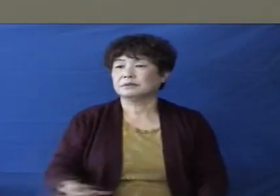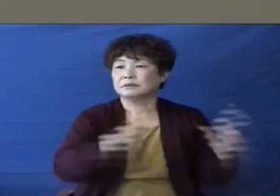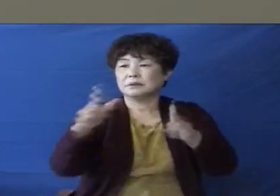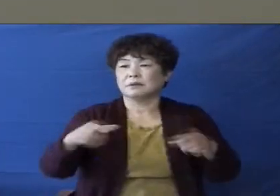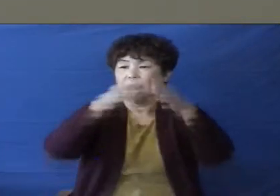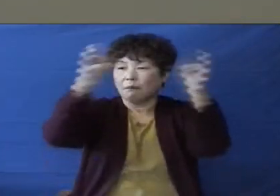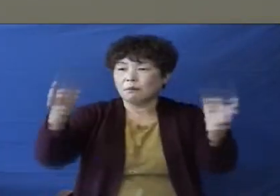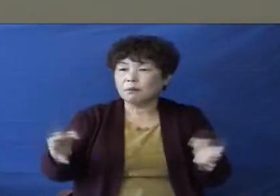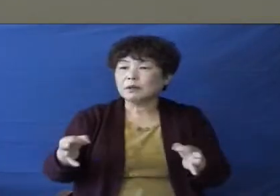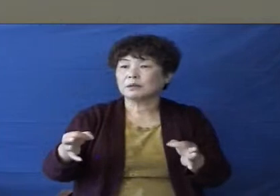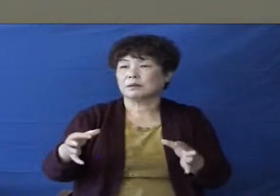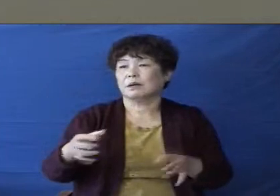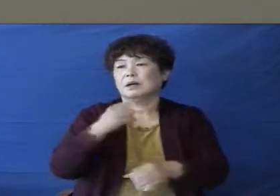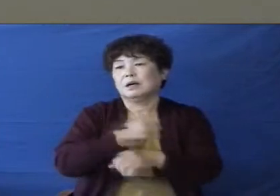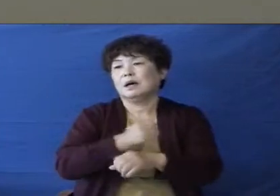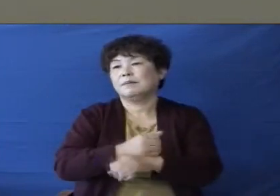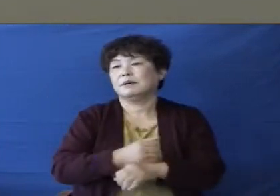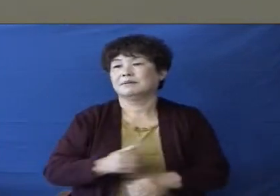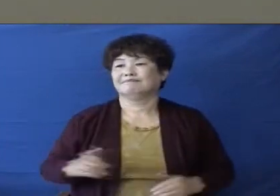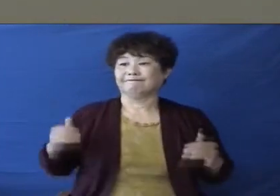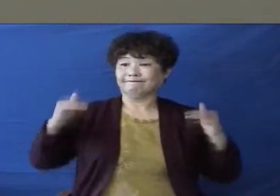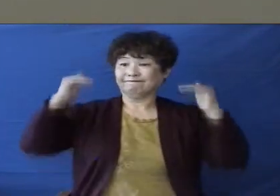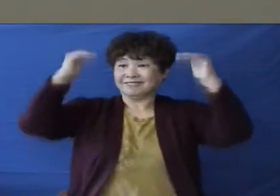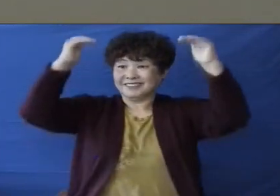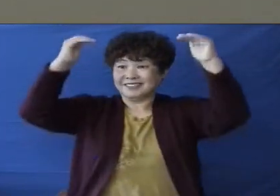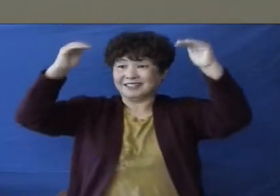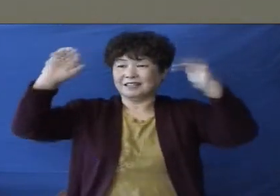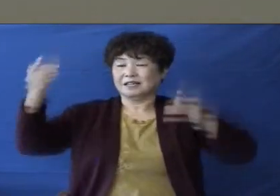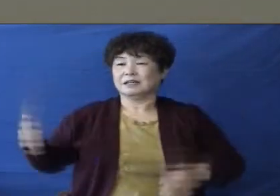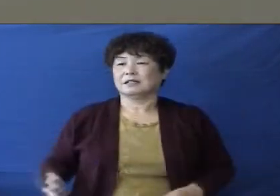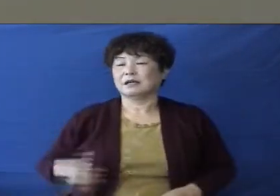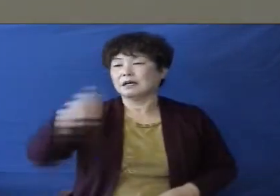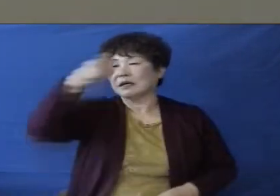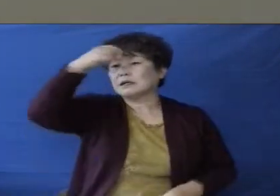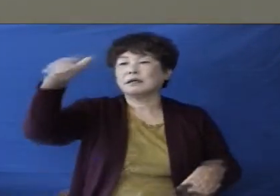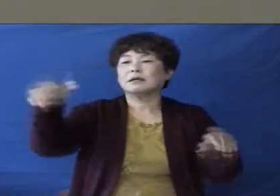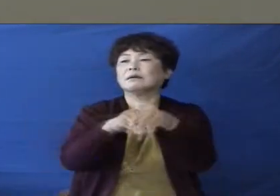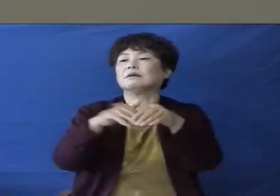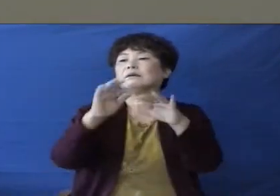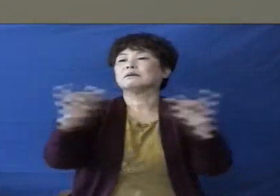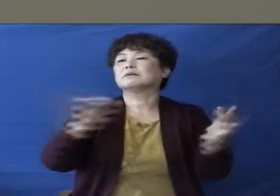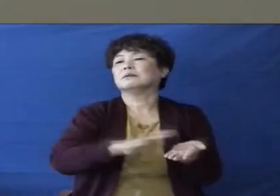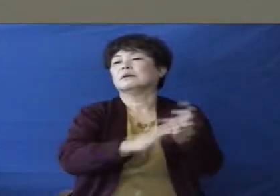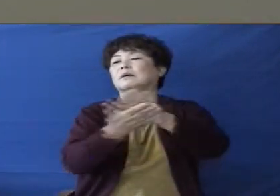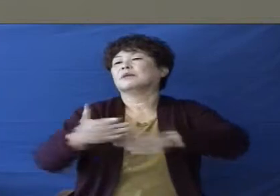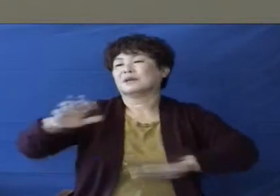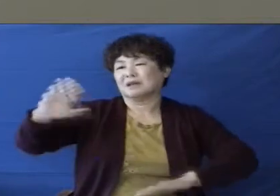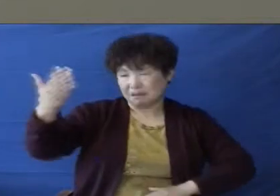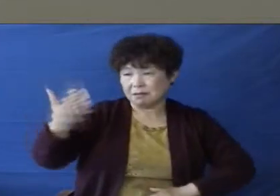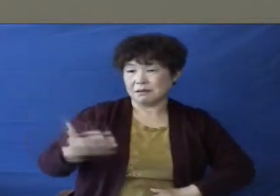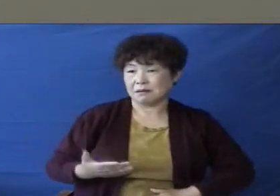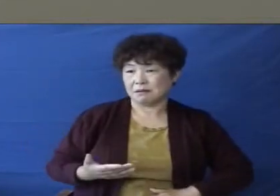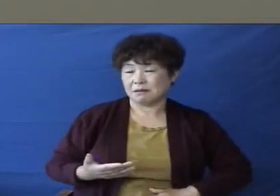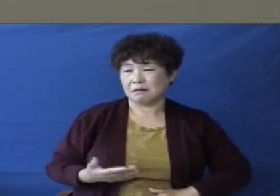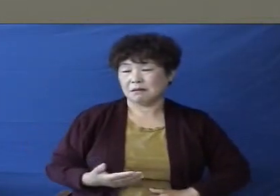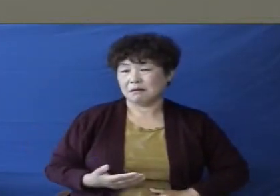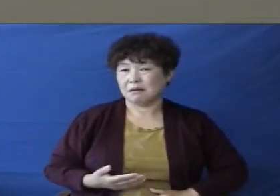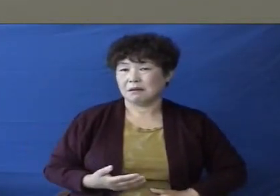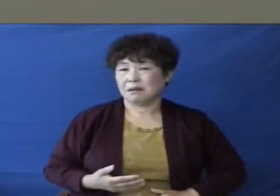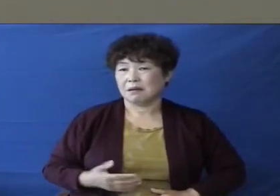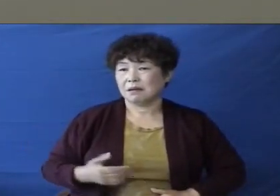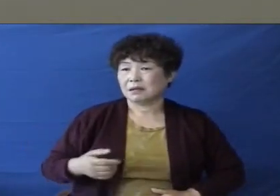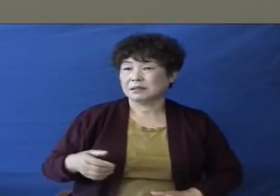성숙 일변도로 나가야 되는데 종교인 으로 자꾸 변질 될라 그래요 종교인 으로 이 나와있는 2 회